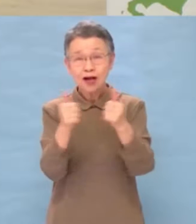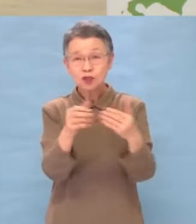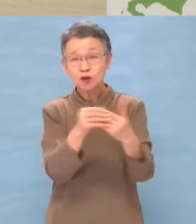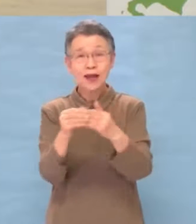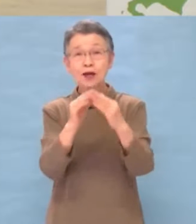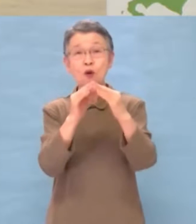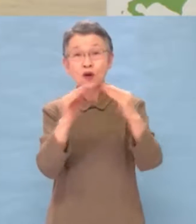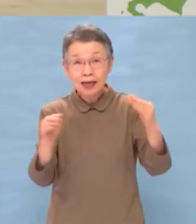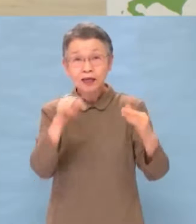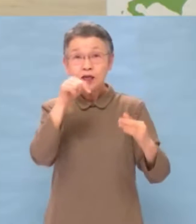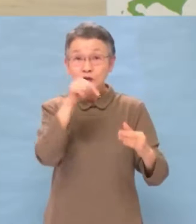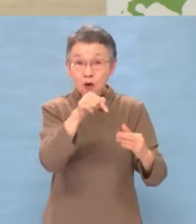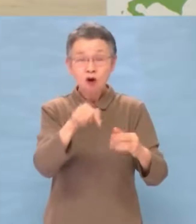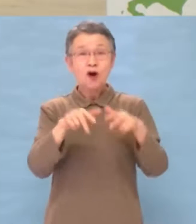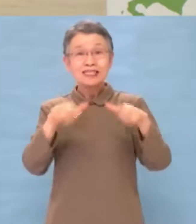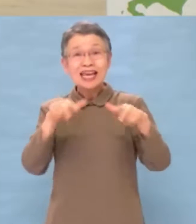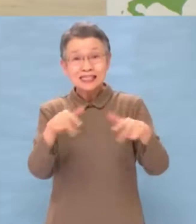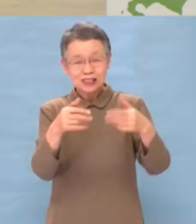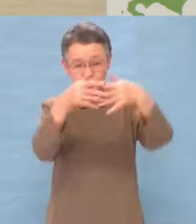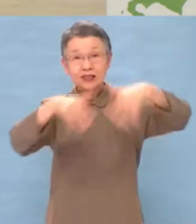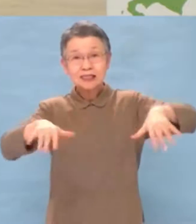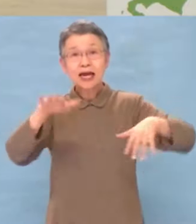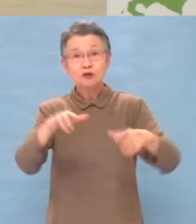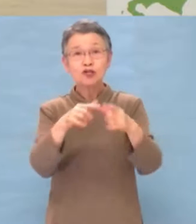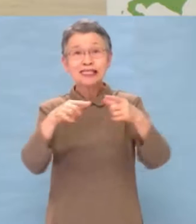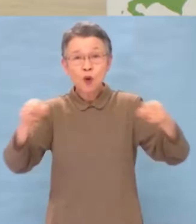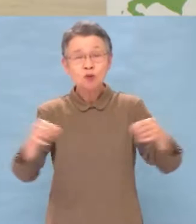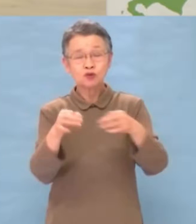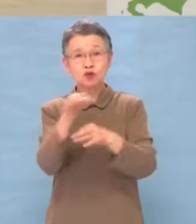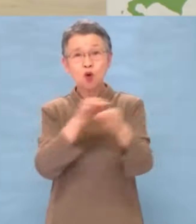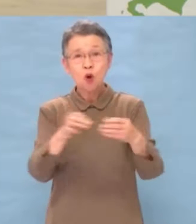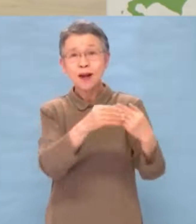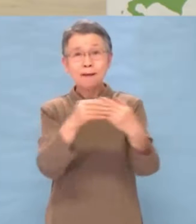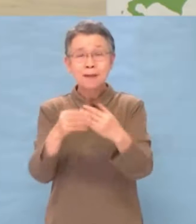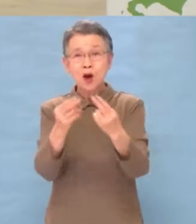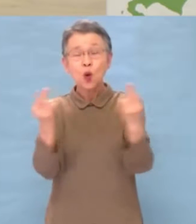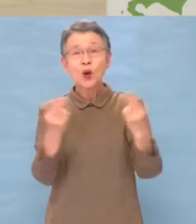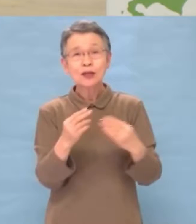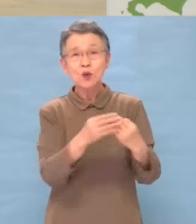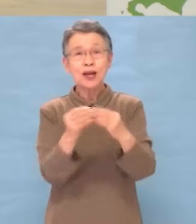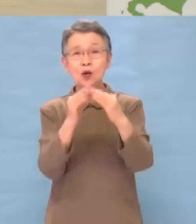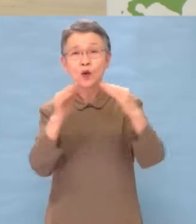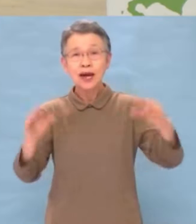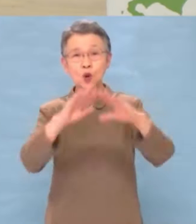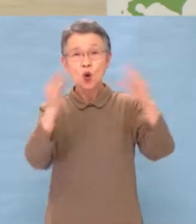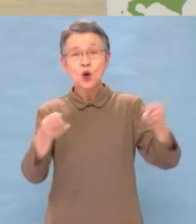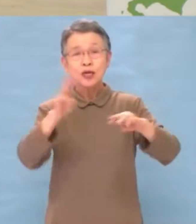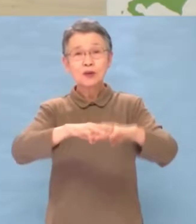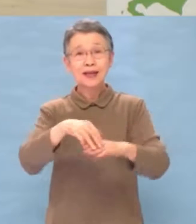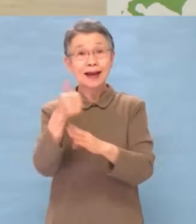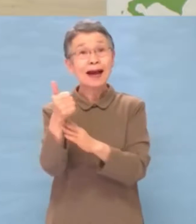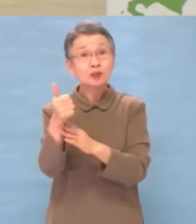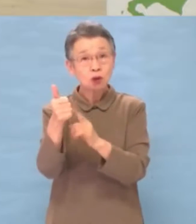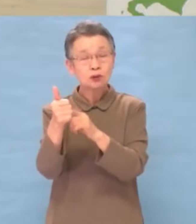会、同少年の、政治組織である日本商工連盟北海道連合会の岩田圭